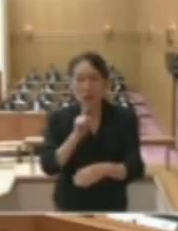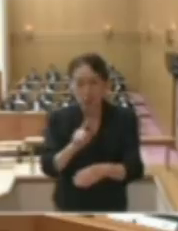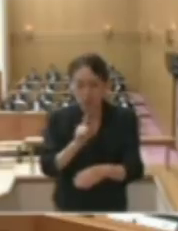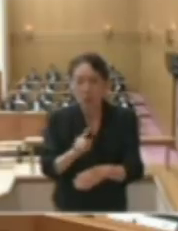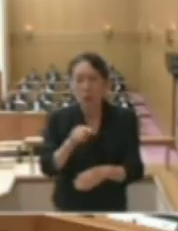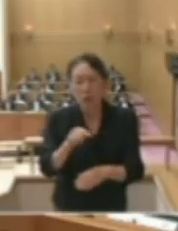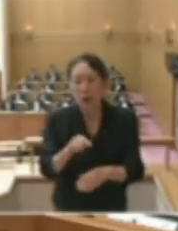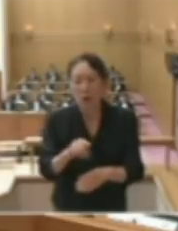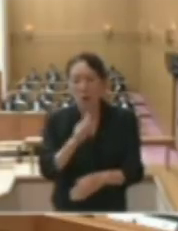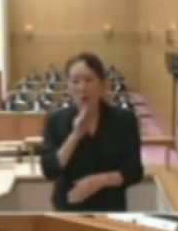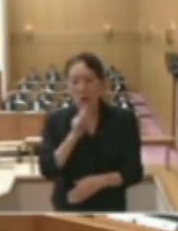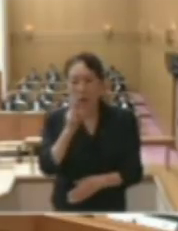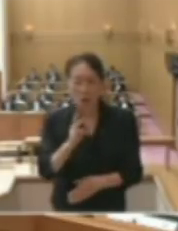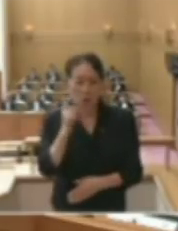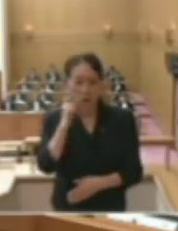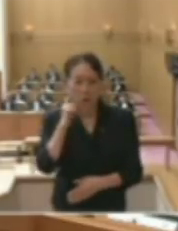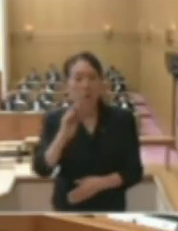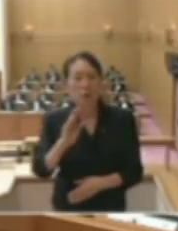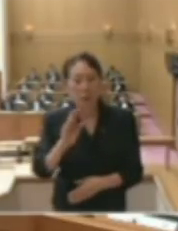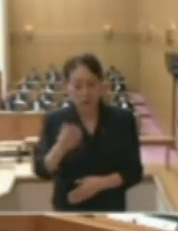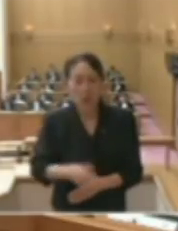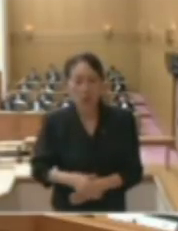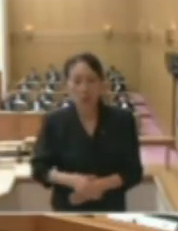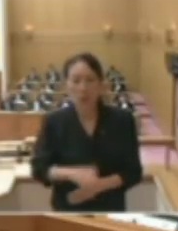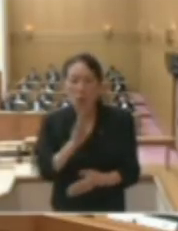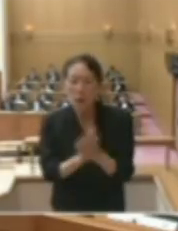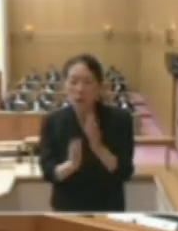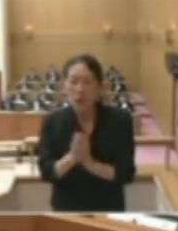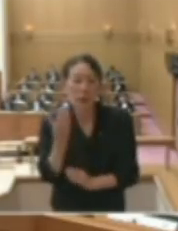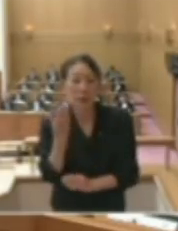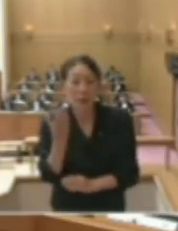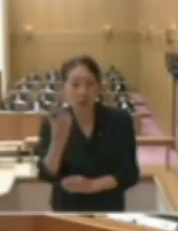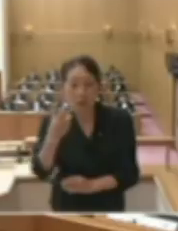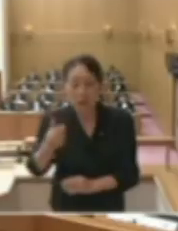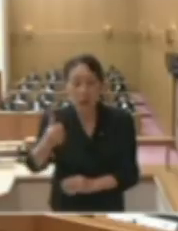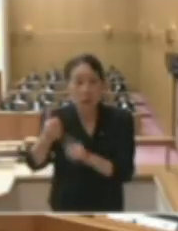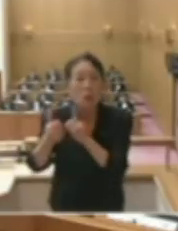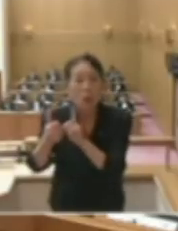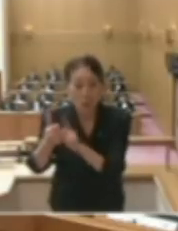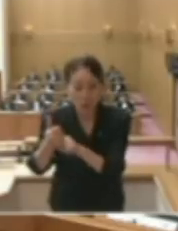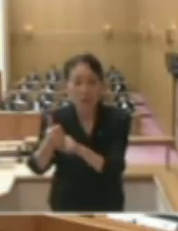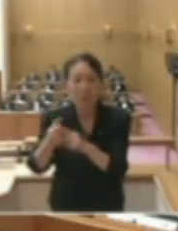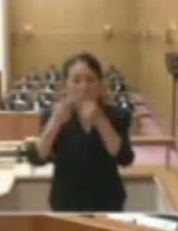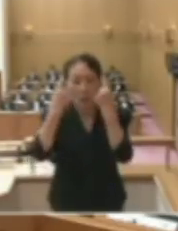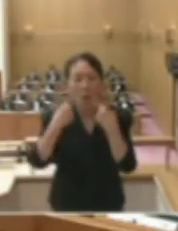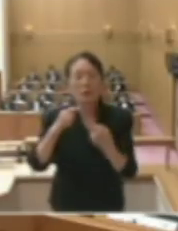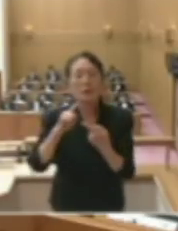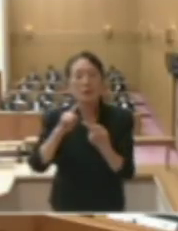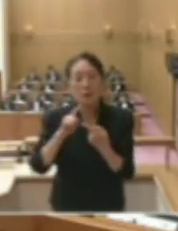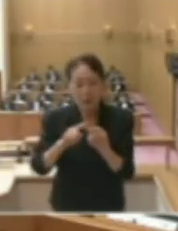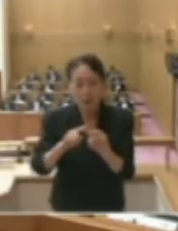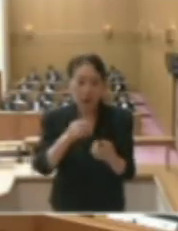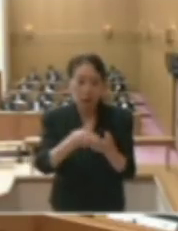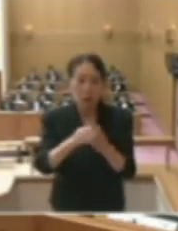それが筋だと考えます。よってもう一回ご質問します。今、市長は、それは個人的に述べたん